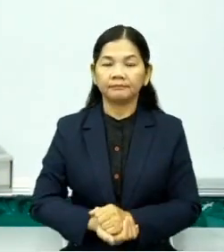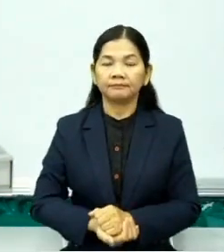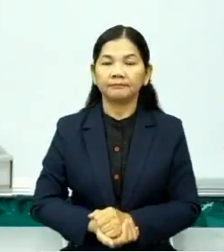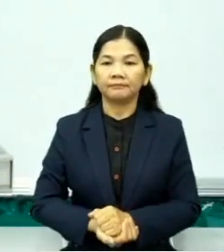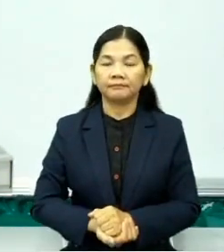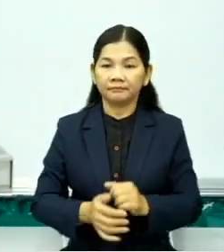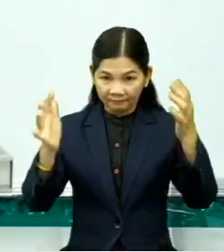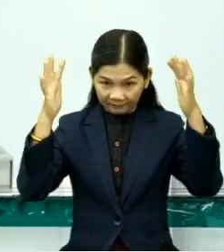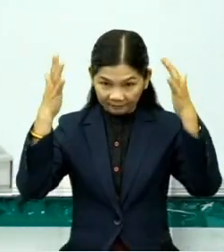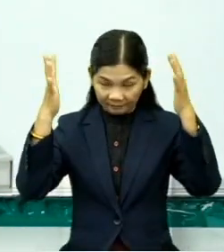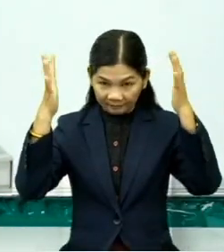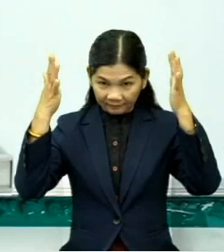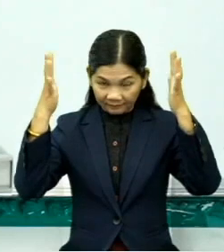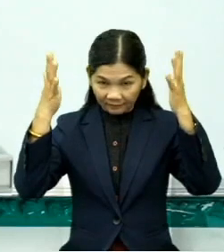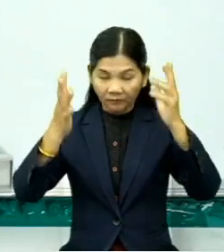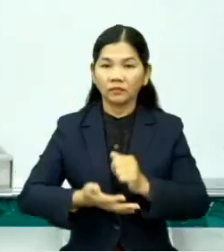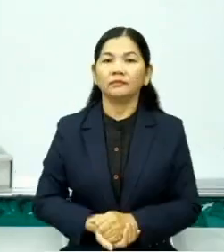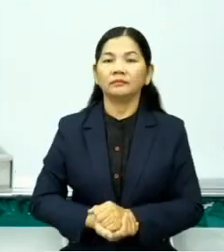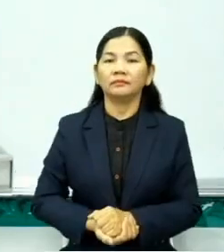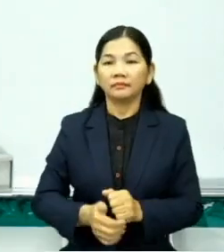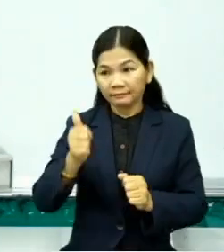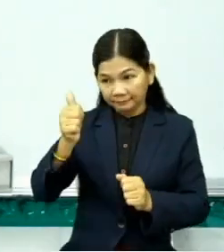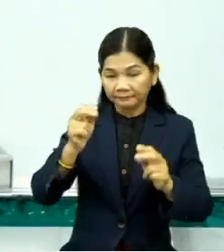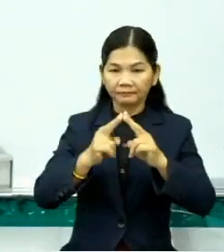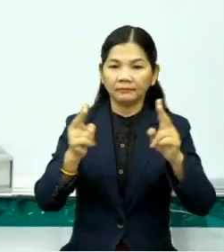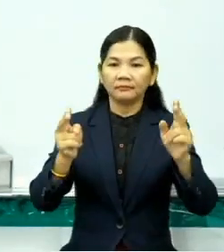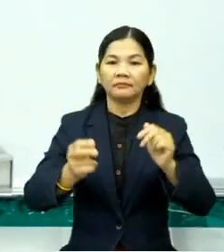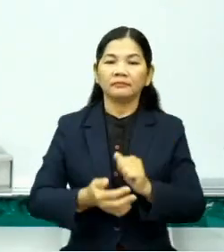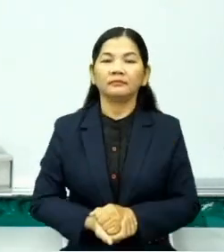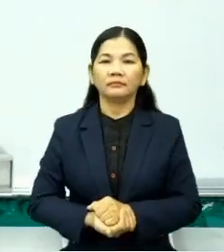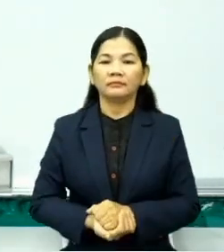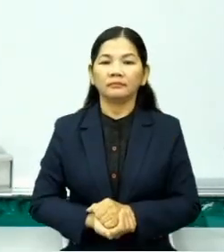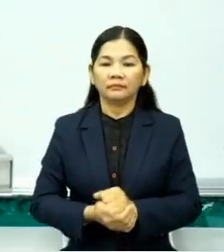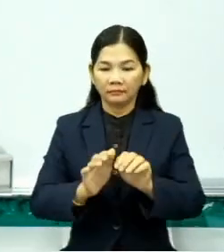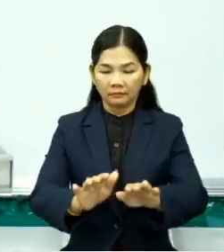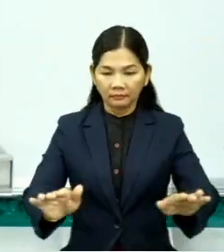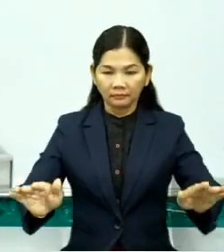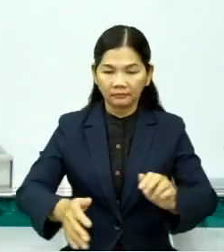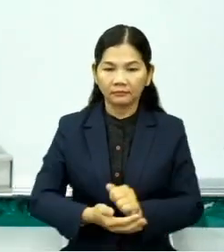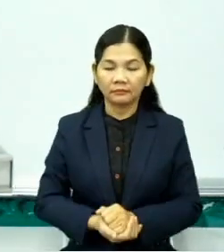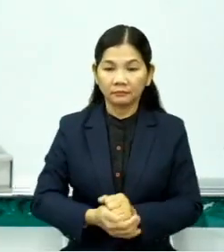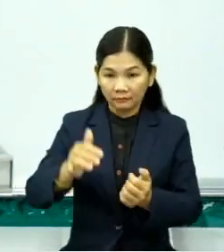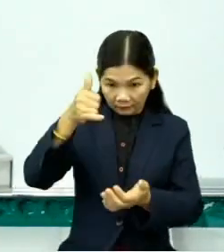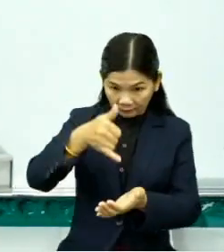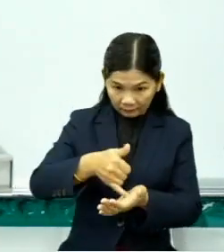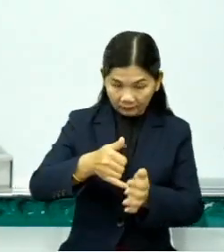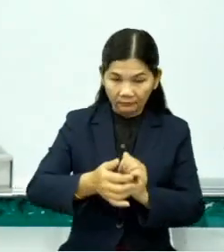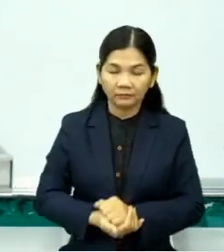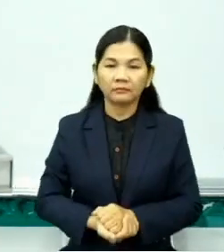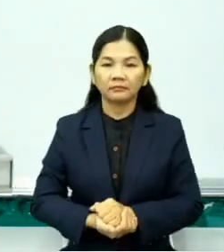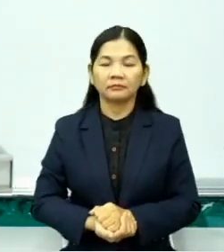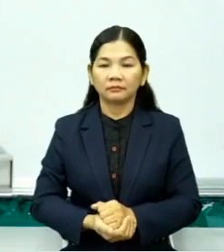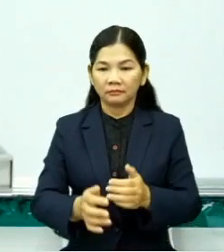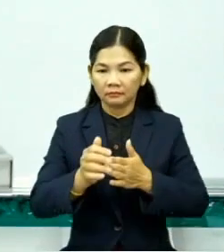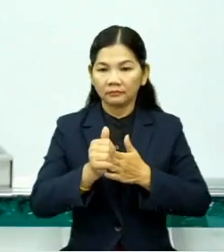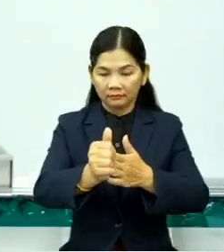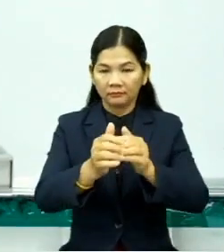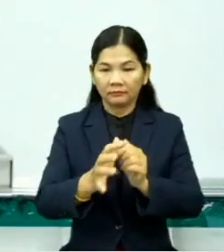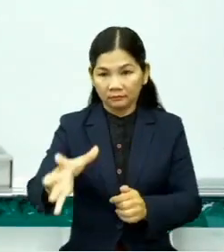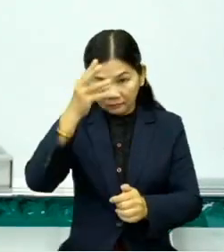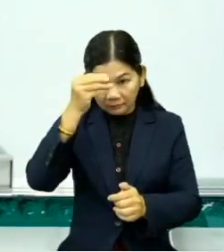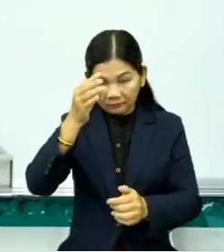ញ្ចឹងយើងផ្ទះដៃអូអូសាទរណាកូនណាចាល្អណាស់កូនចាអញ្ចឹងកូនទាំងអស់គ្នាចាថ្ងៃនេះចាអ្នកគ្រូនឹងនាំកូនចា